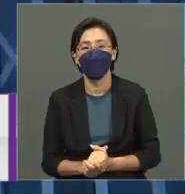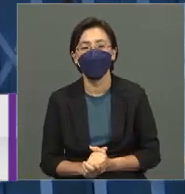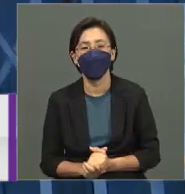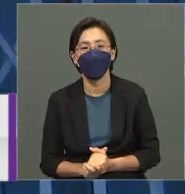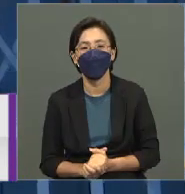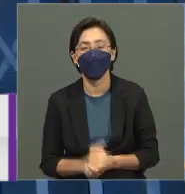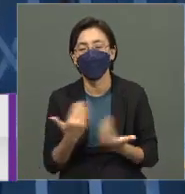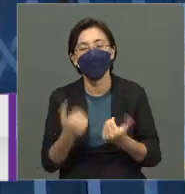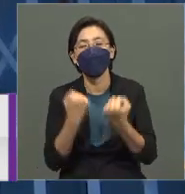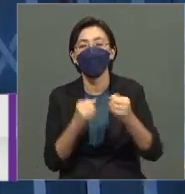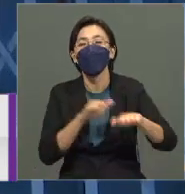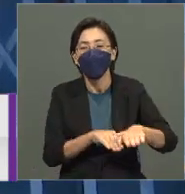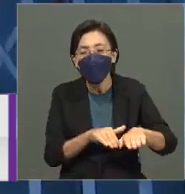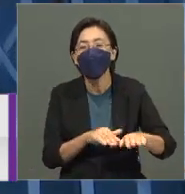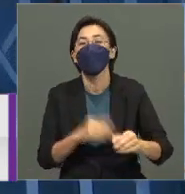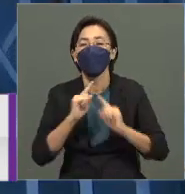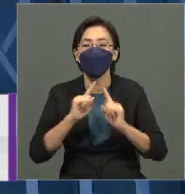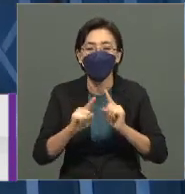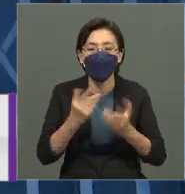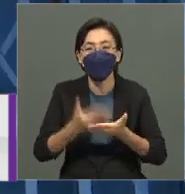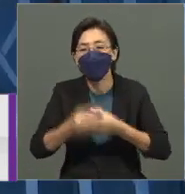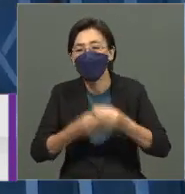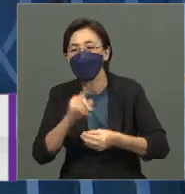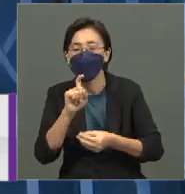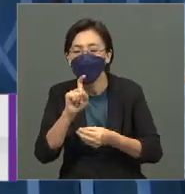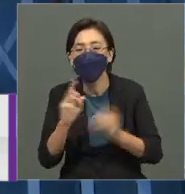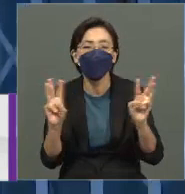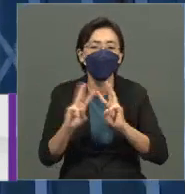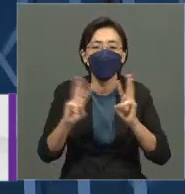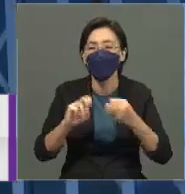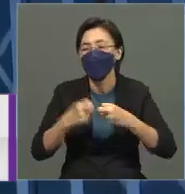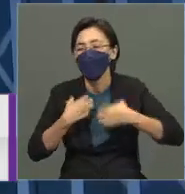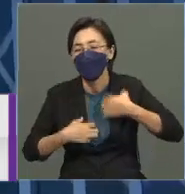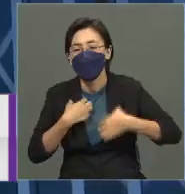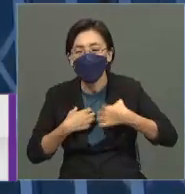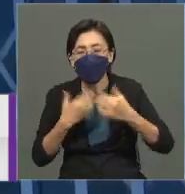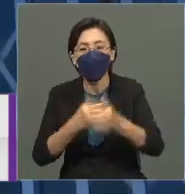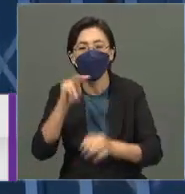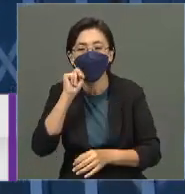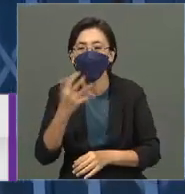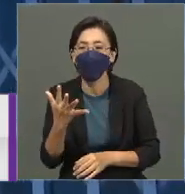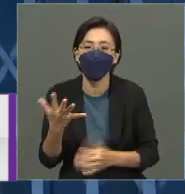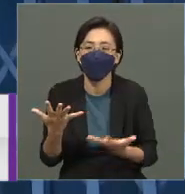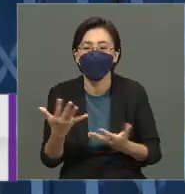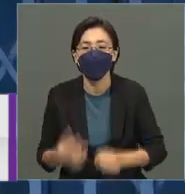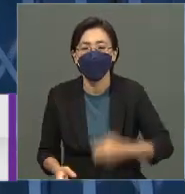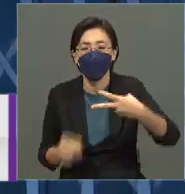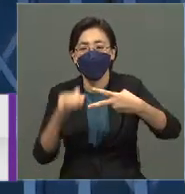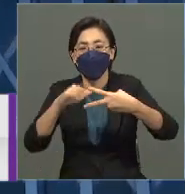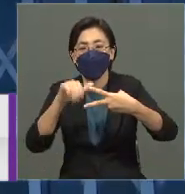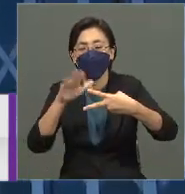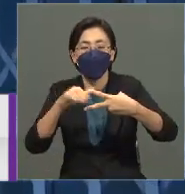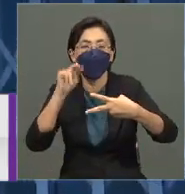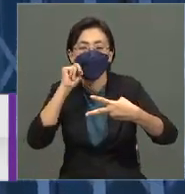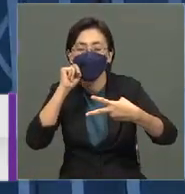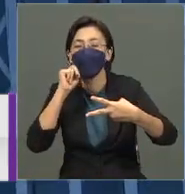หากินไม่ได้ท้าขายไม่ได้ก็เดือดร้อนอยู่ห้องน้ำก็เริ่มจะใช้ไม่ได้ละชั้นบนมันน้